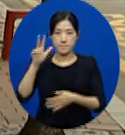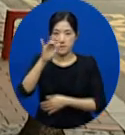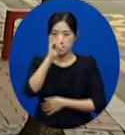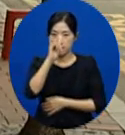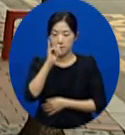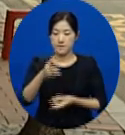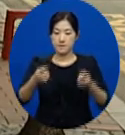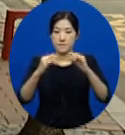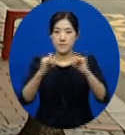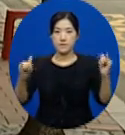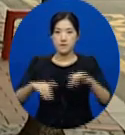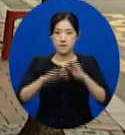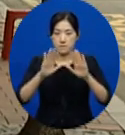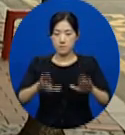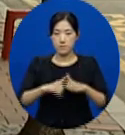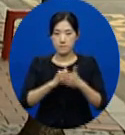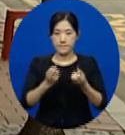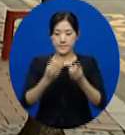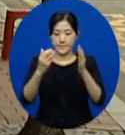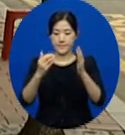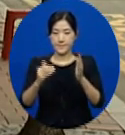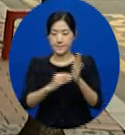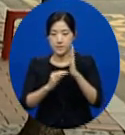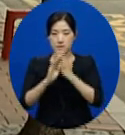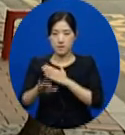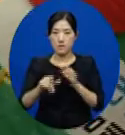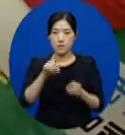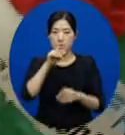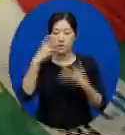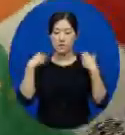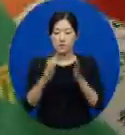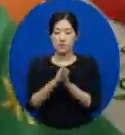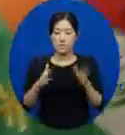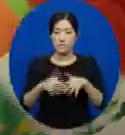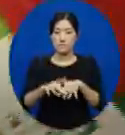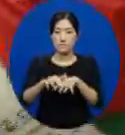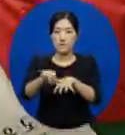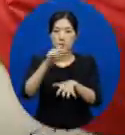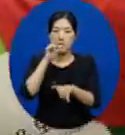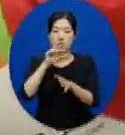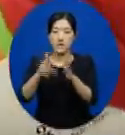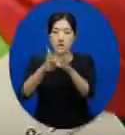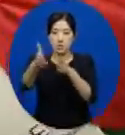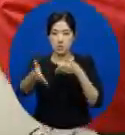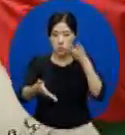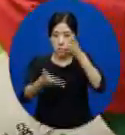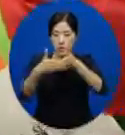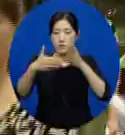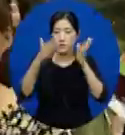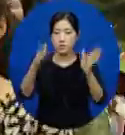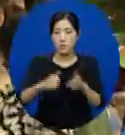결의대회 참석자들은 이어 오산시청을 출발해 오산역에 이르는 동안 가두 캠페인을 통해